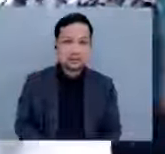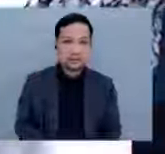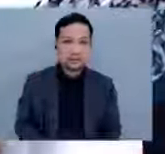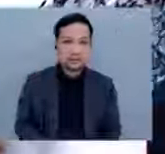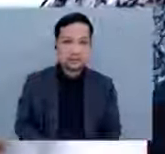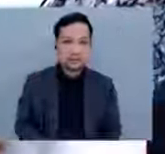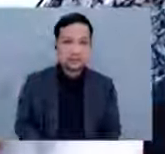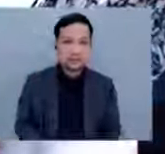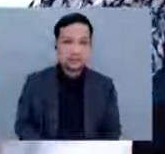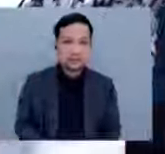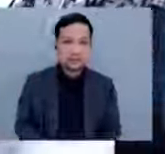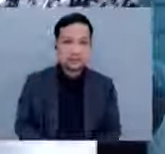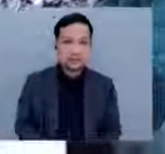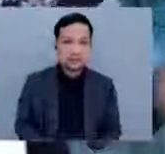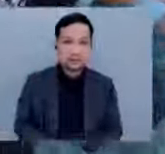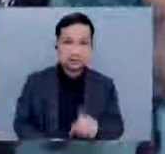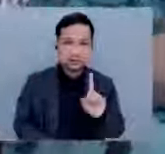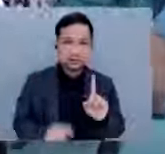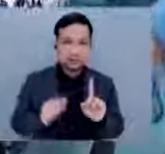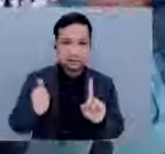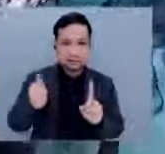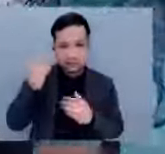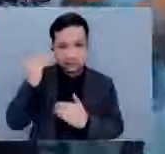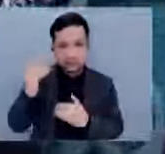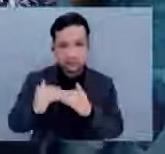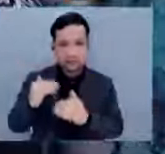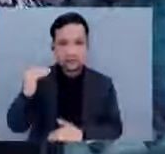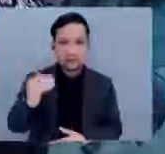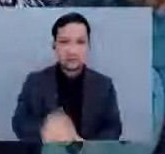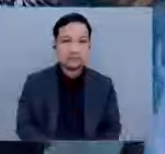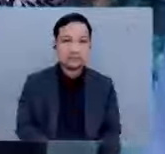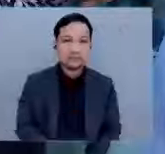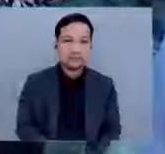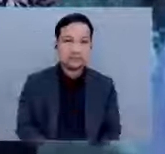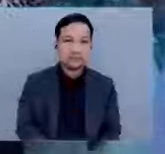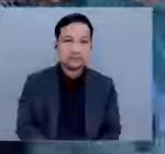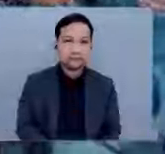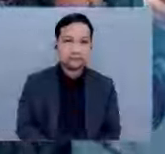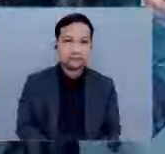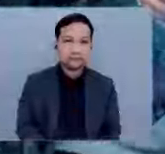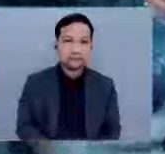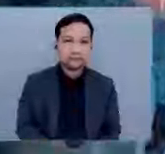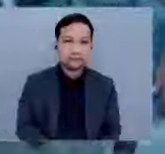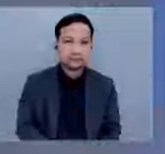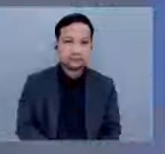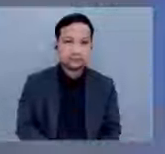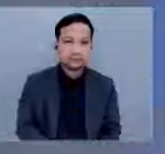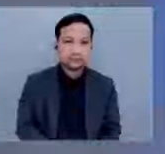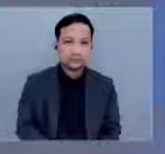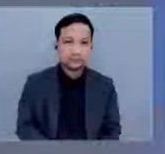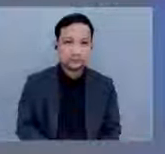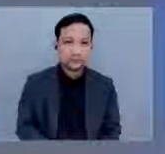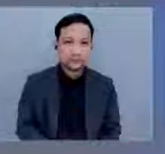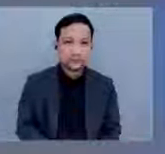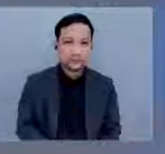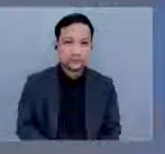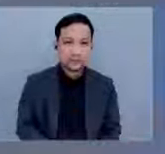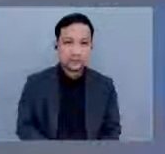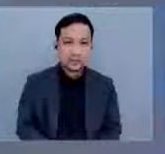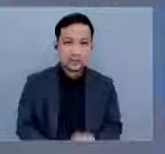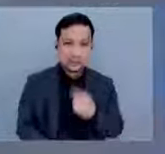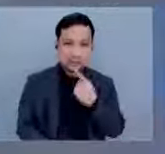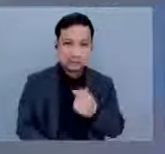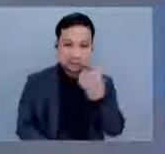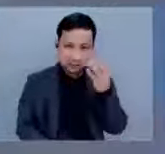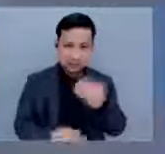10? 10 po. Talaga naman. Sige, iniisip ko lang. Oo, kasi yung iba ginagawa ay hamdang sa illegal na paraan, eh ganun